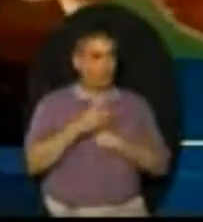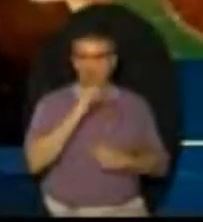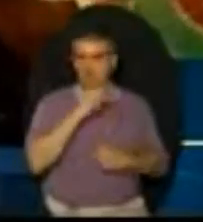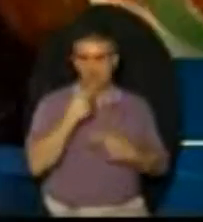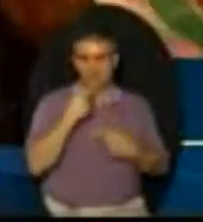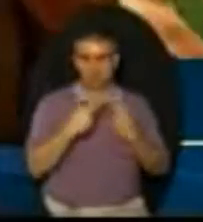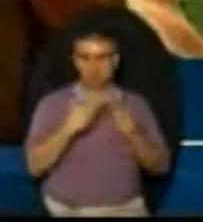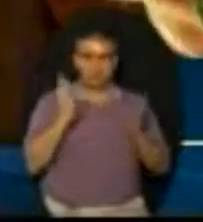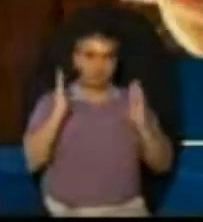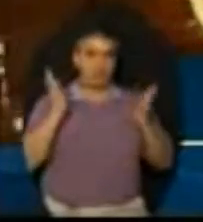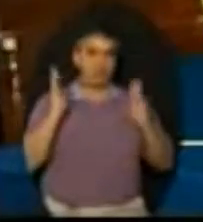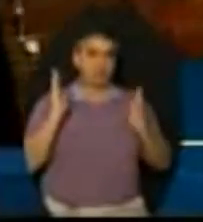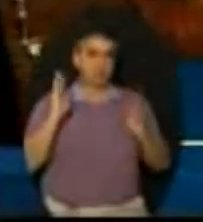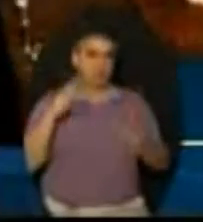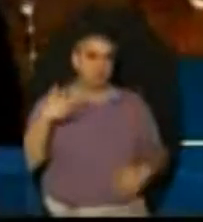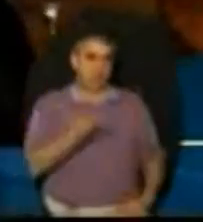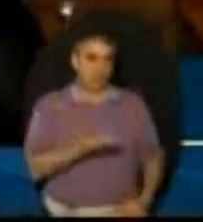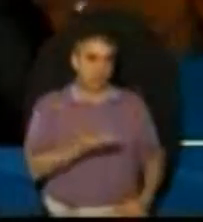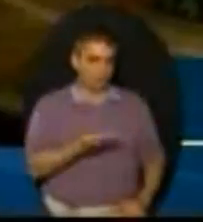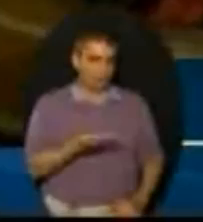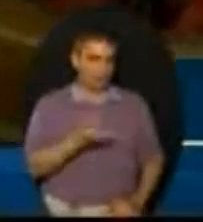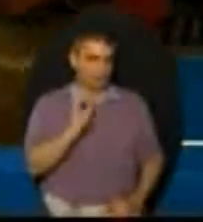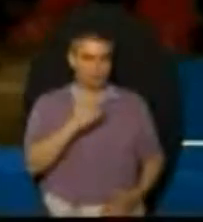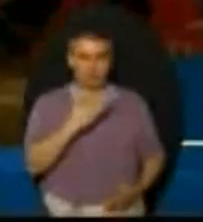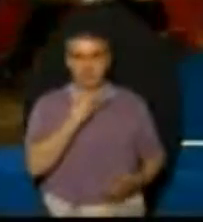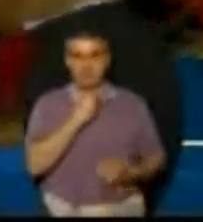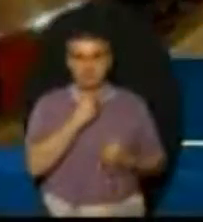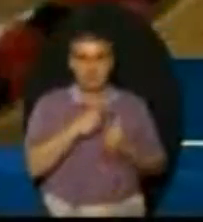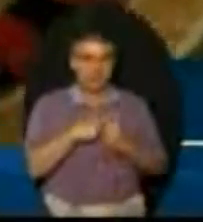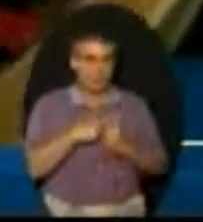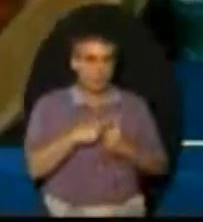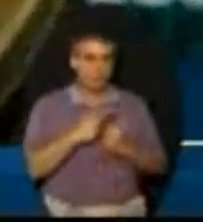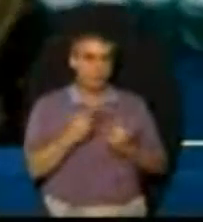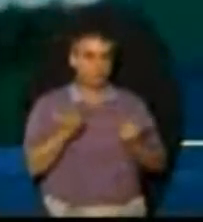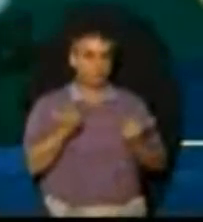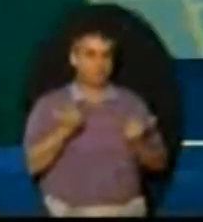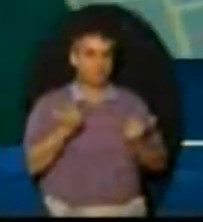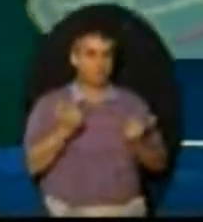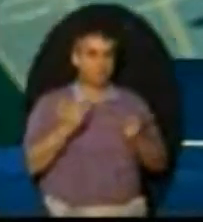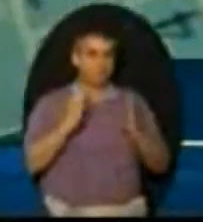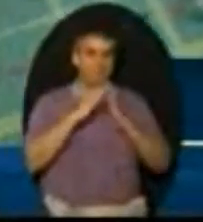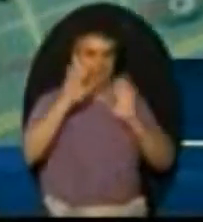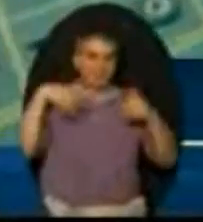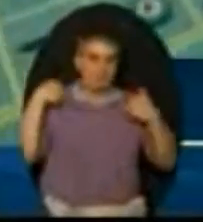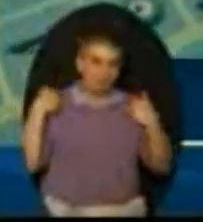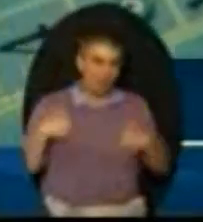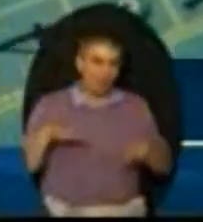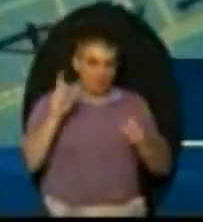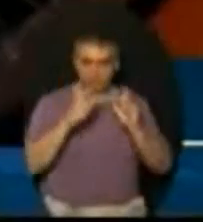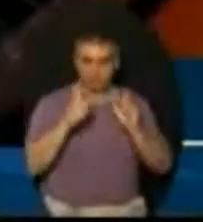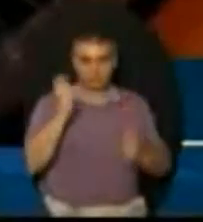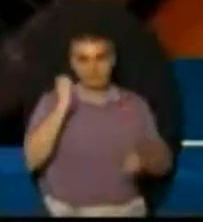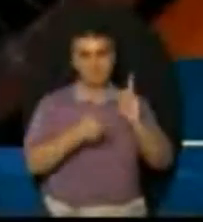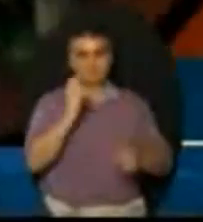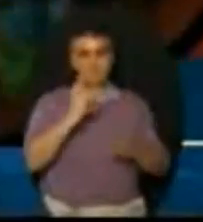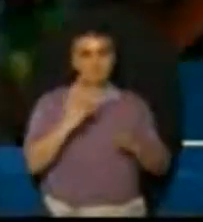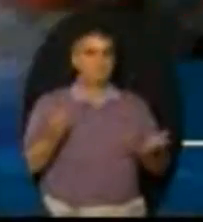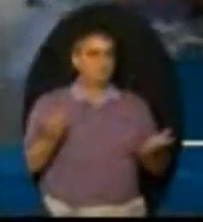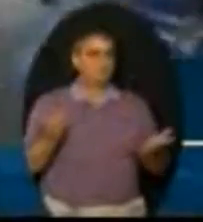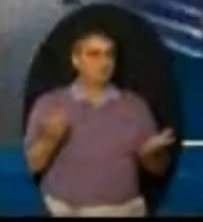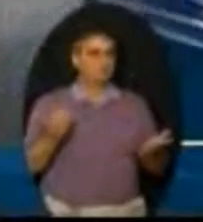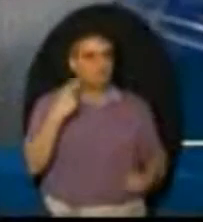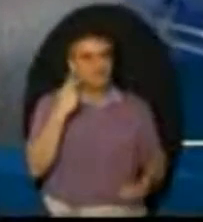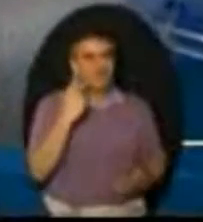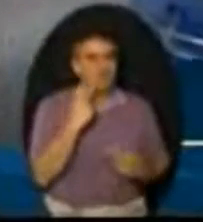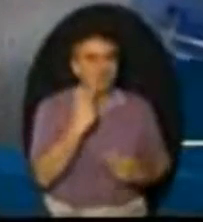על התוצאות הרות האסון שיכולות להיות מהעניין הזה, שבאמת של ההתמכרויות ועיבוד של הבתים של כל המאמרים. אז בוא נראה קודם כל